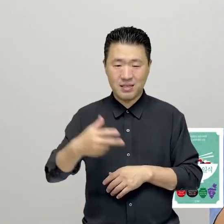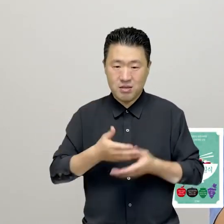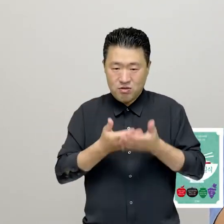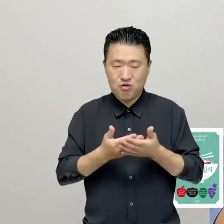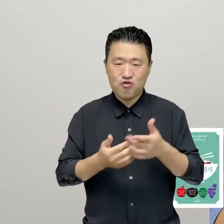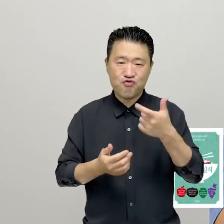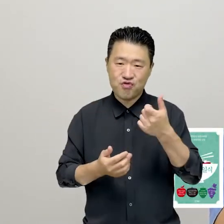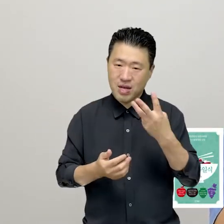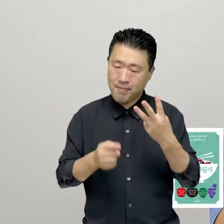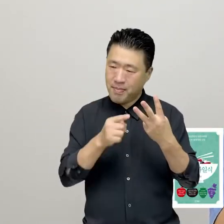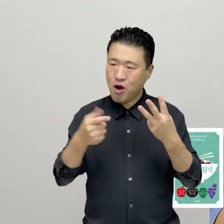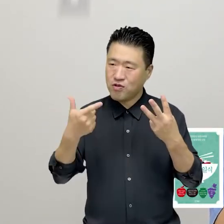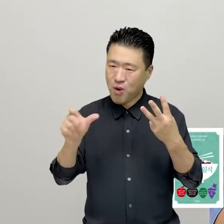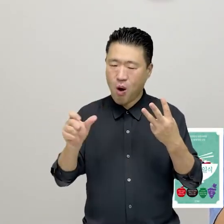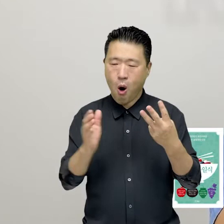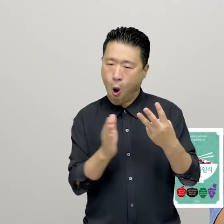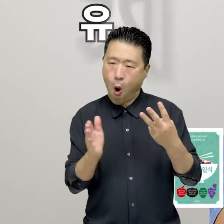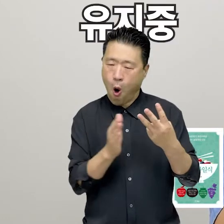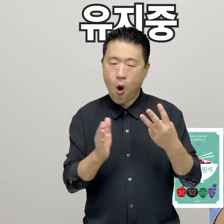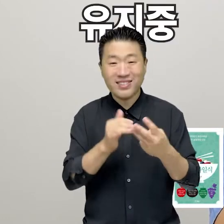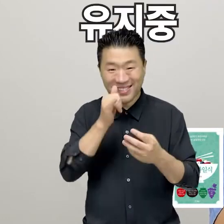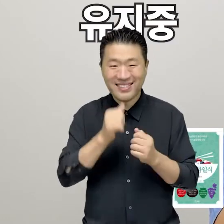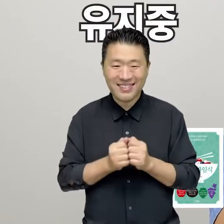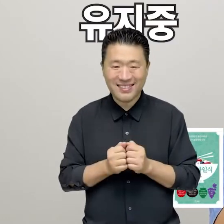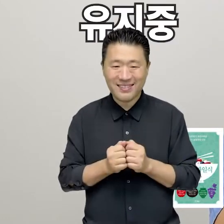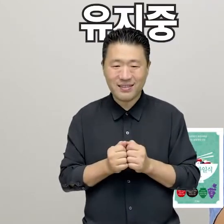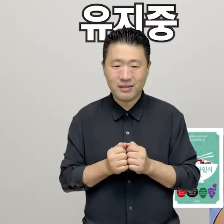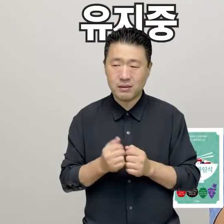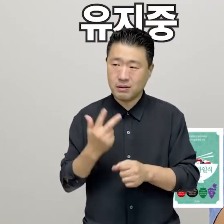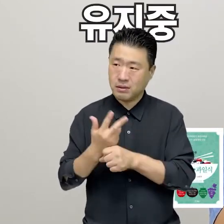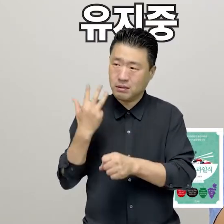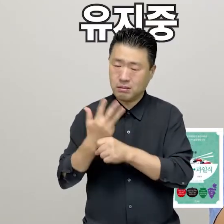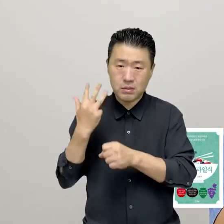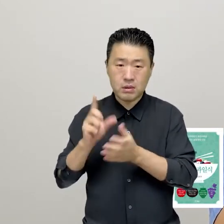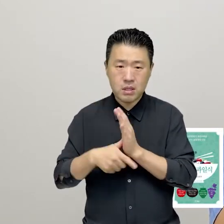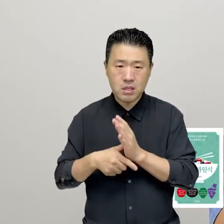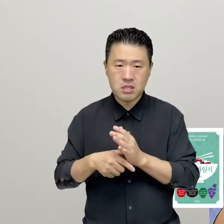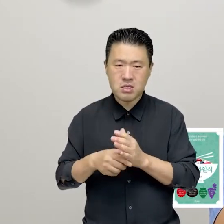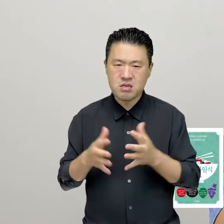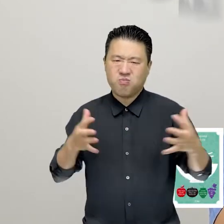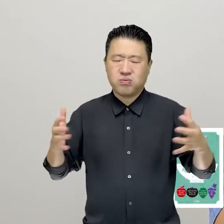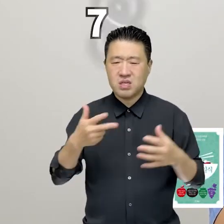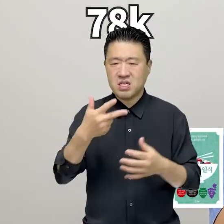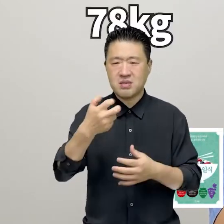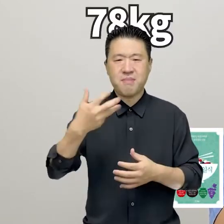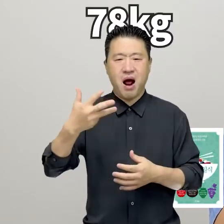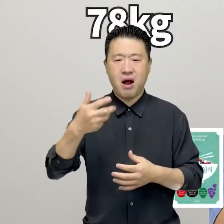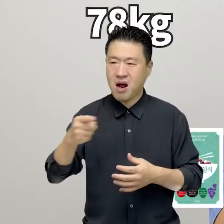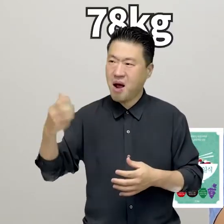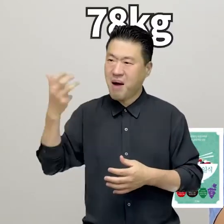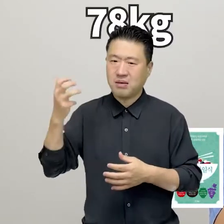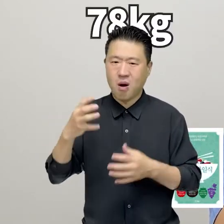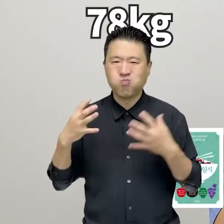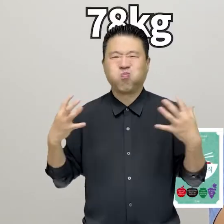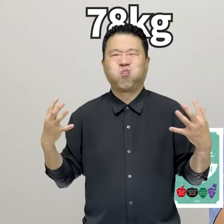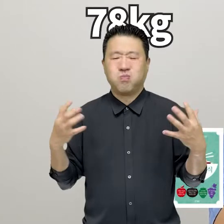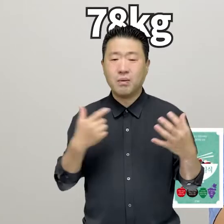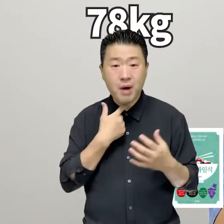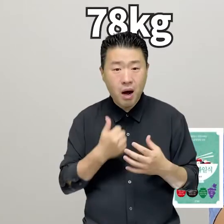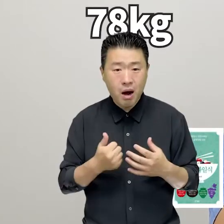177cm이고요. 체중은 63에서 65kg를 유지하고 있습니다. 7, 8년 전까지는 78kg에서